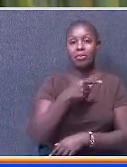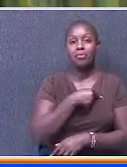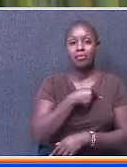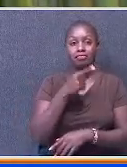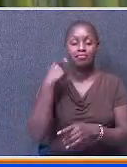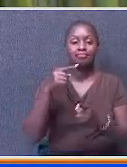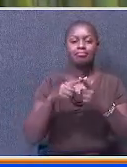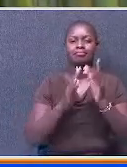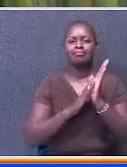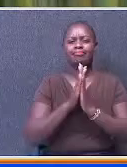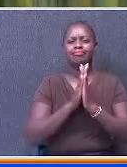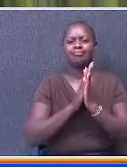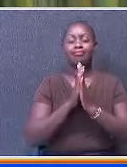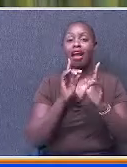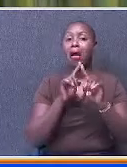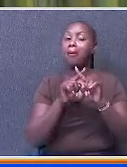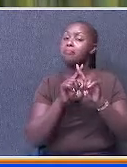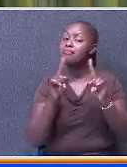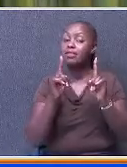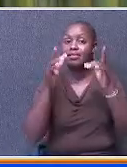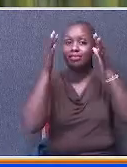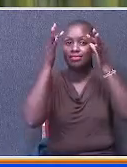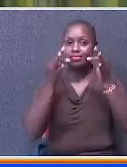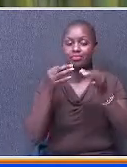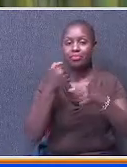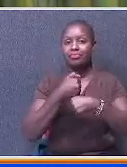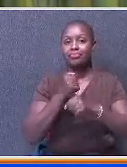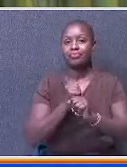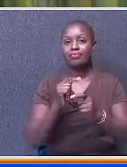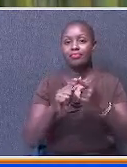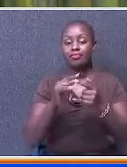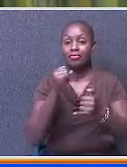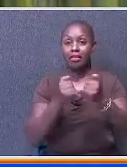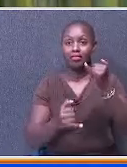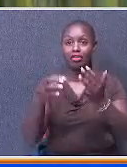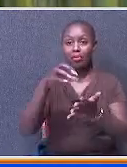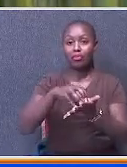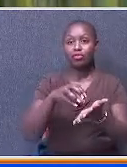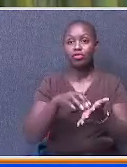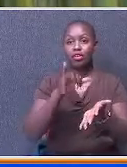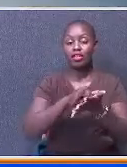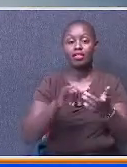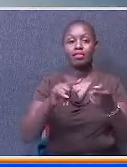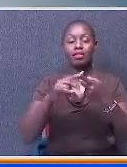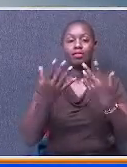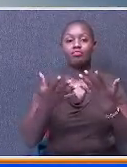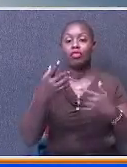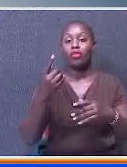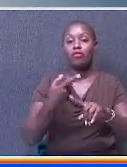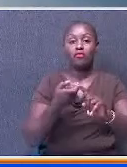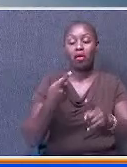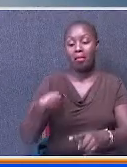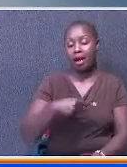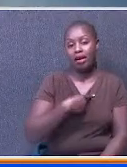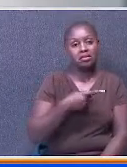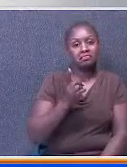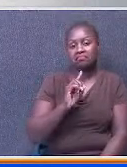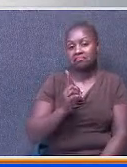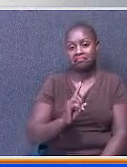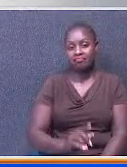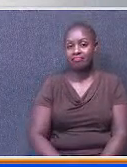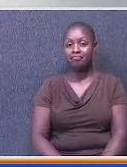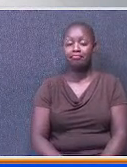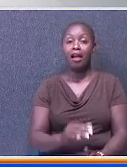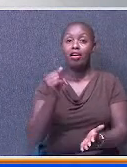their interests. Unfortunately, the decision to make the final position does not rest with us. Ofisi iliyobuniwa na waziri